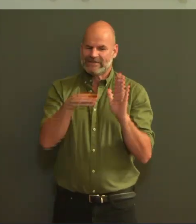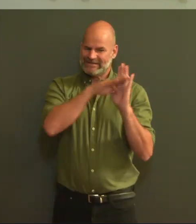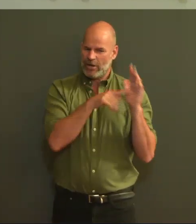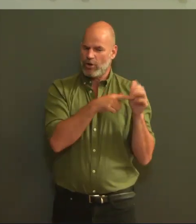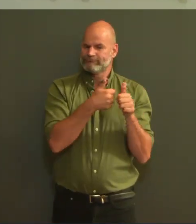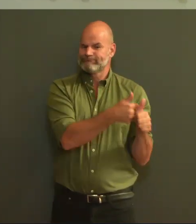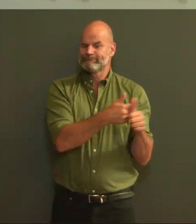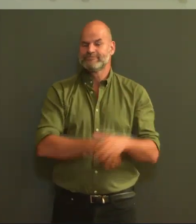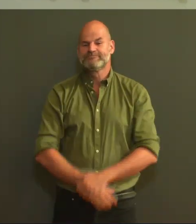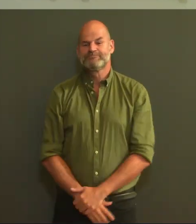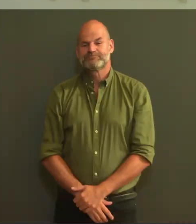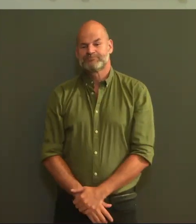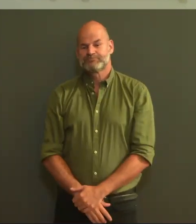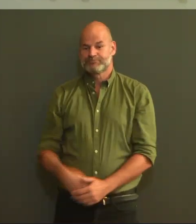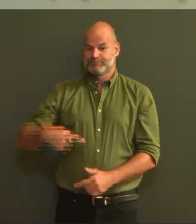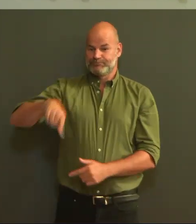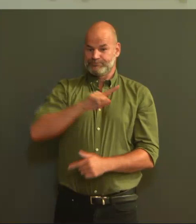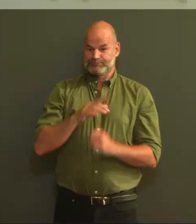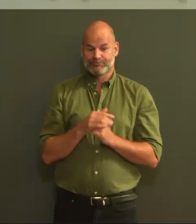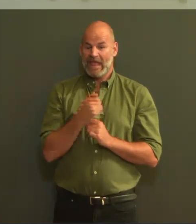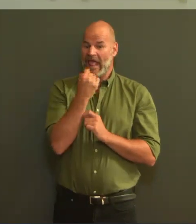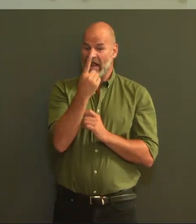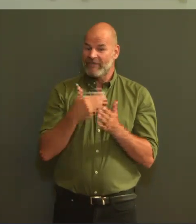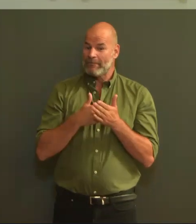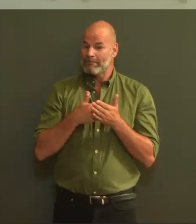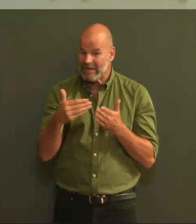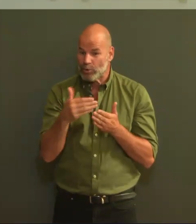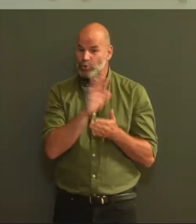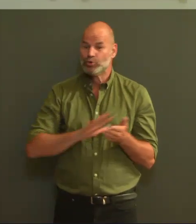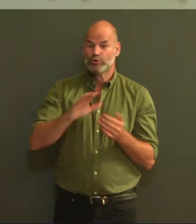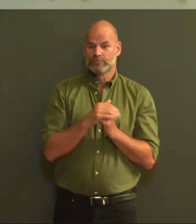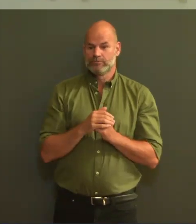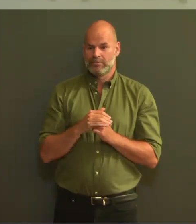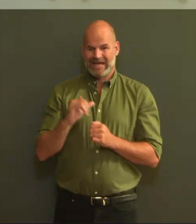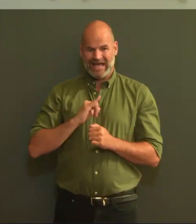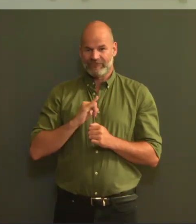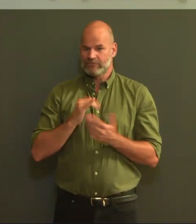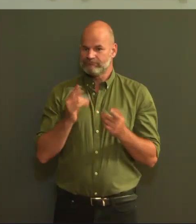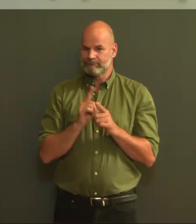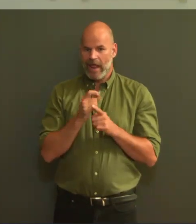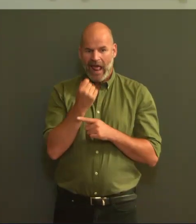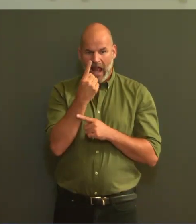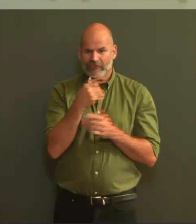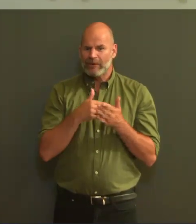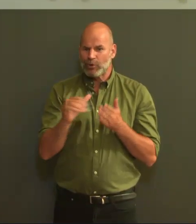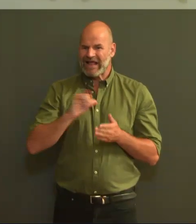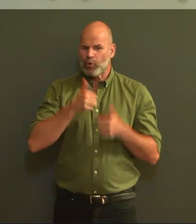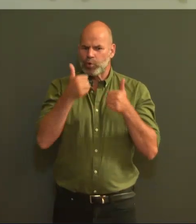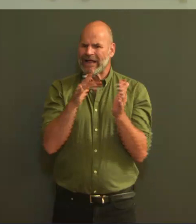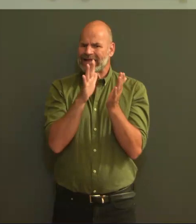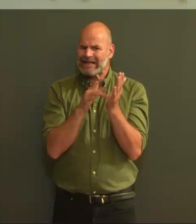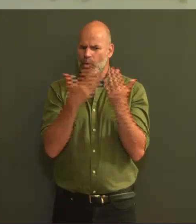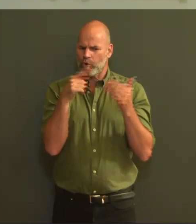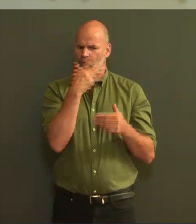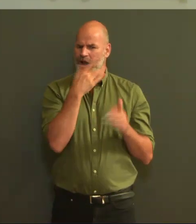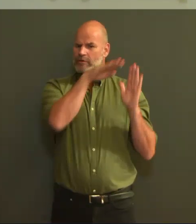We zijn met 11 miljoen, dus er zijn 11 miljoen goede redenen om de regels vol te houden. Daarom toont deze nieuwe